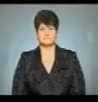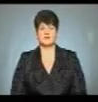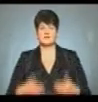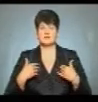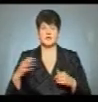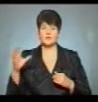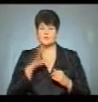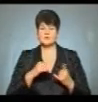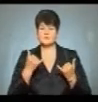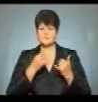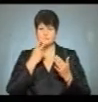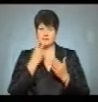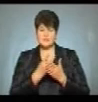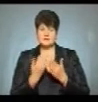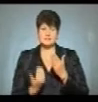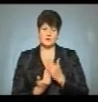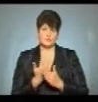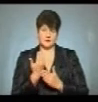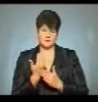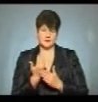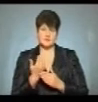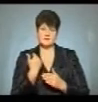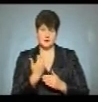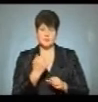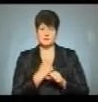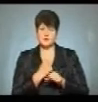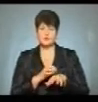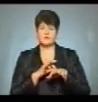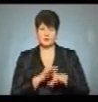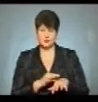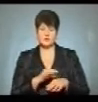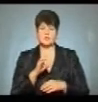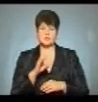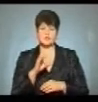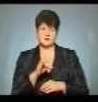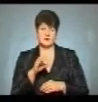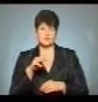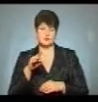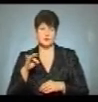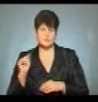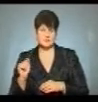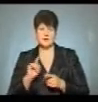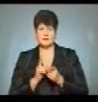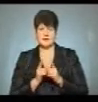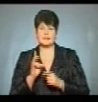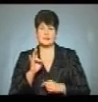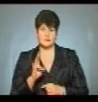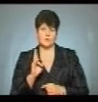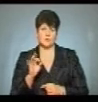Вітаю усіх, хто зараз з нами. Ви дивитеся новини. З вами в студії працюємо я, ведуча Соломія Струс, і сурдоперекладачка Надія